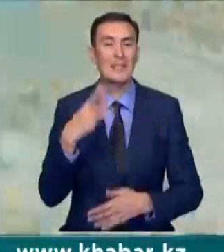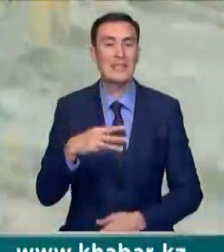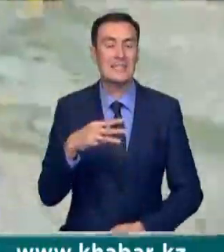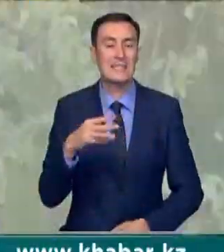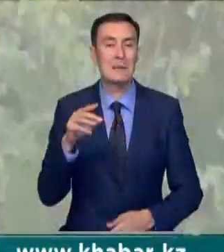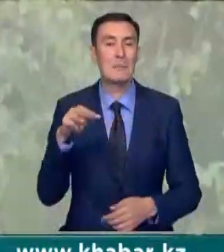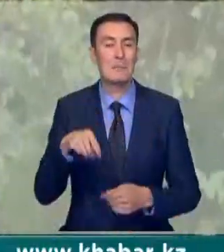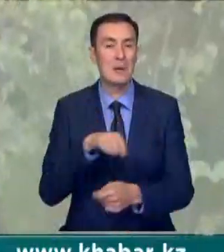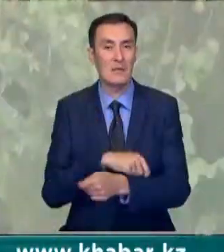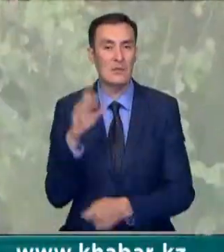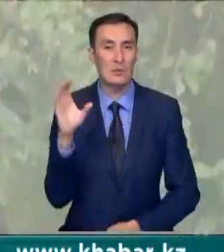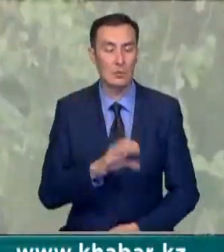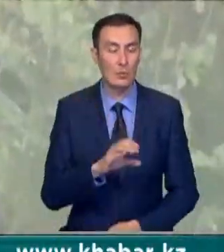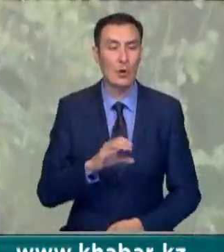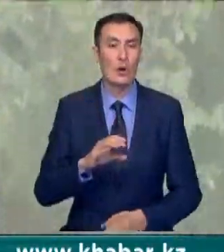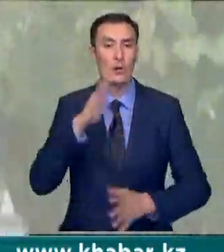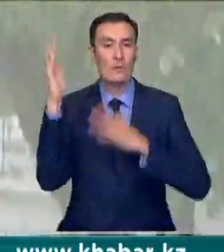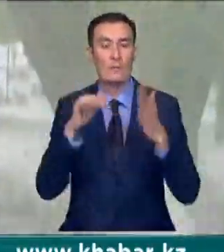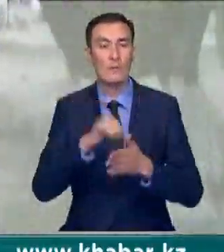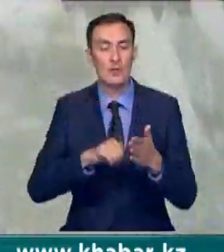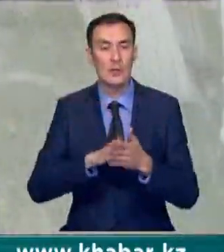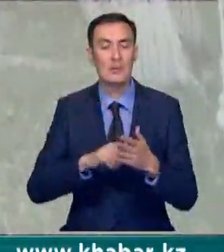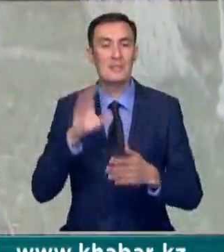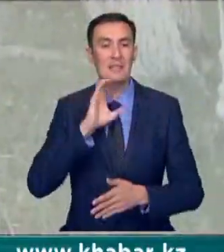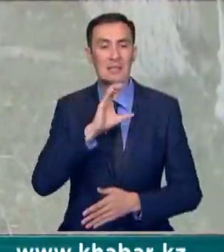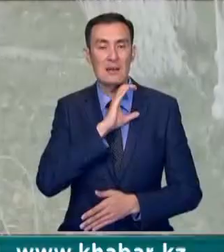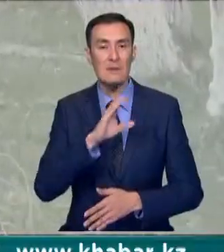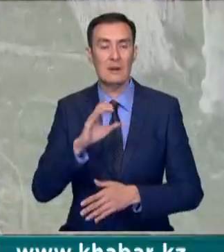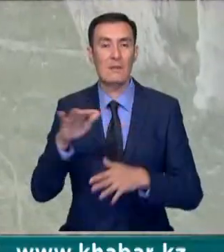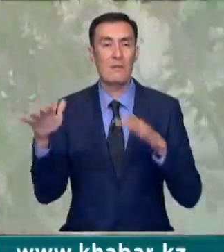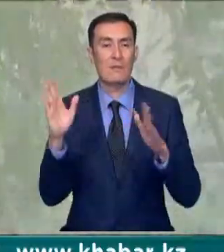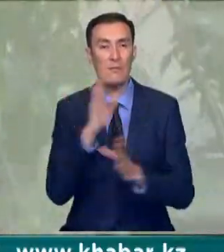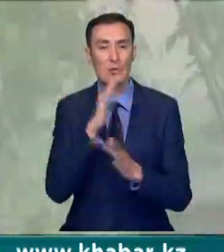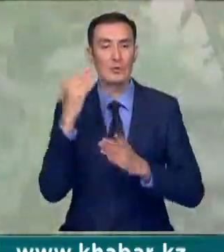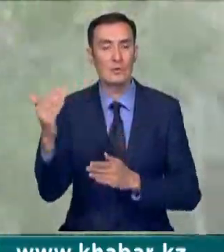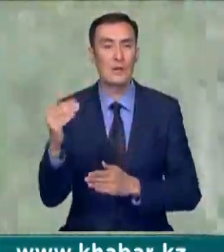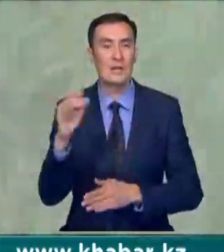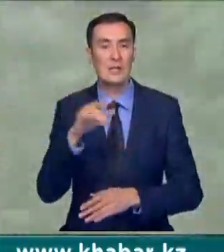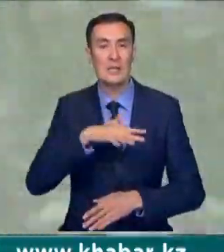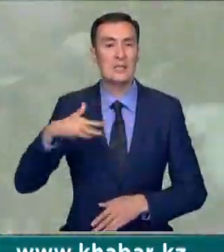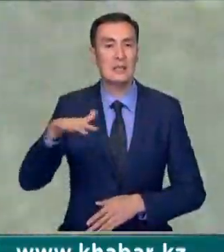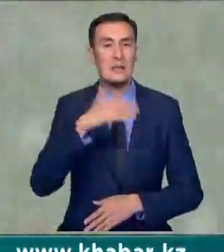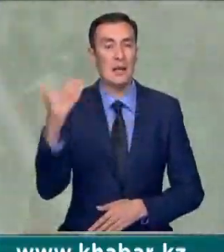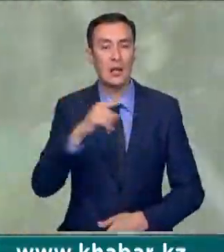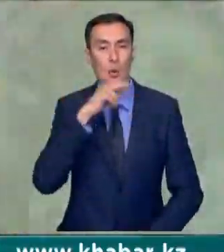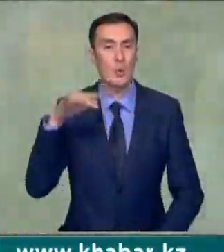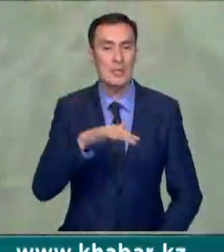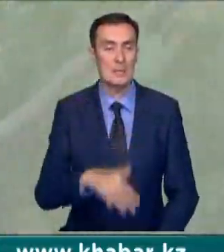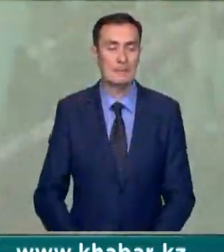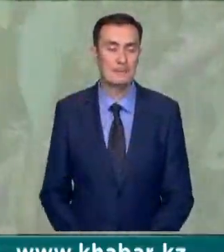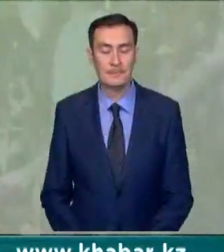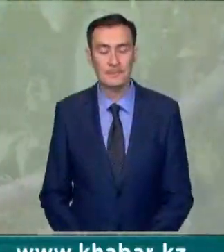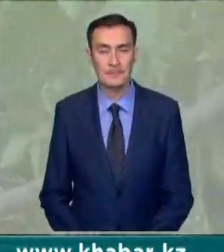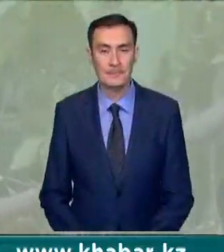метров в секунду. Непогоду синоптики объясняют северным циклоном, который сместился с территории России. Нургуль Ахметова, Руслан Алиев,